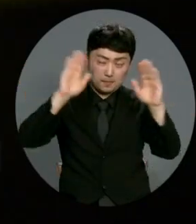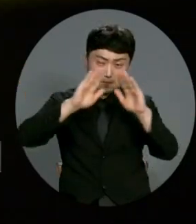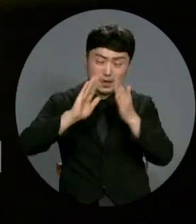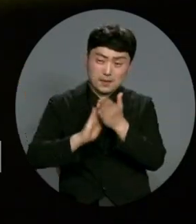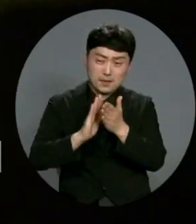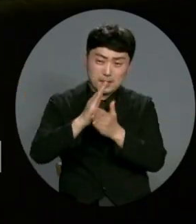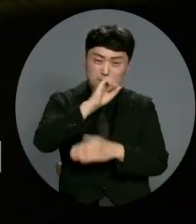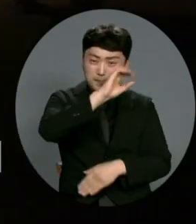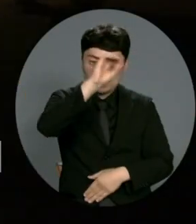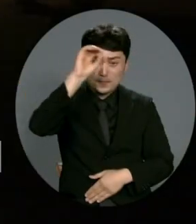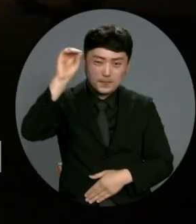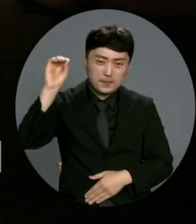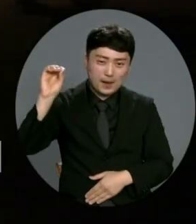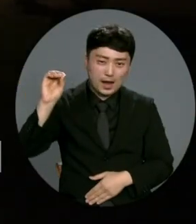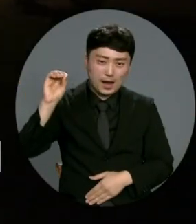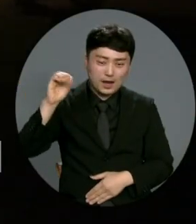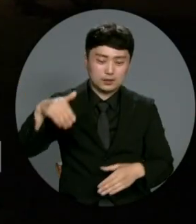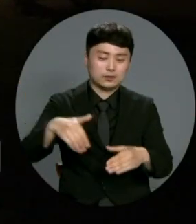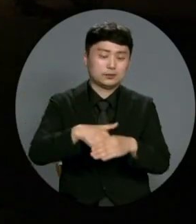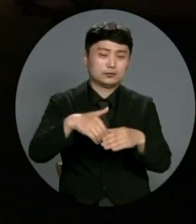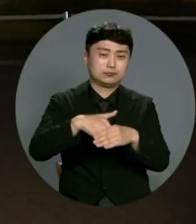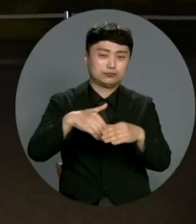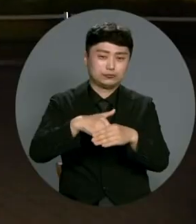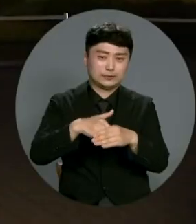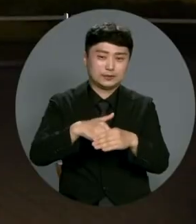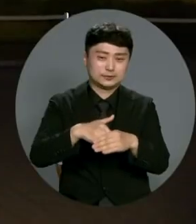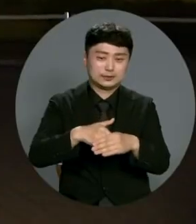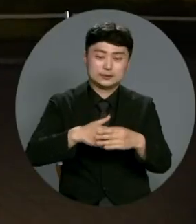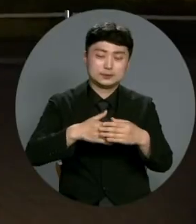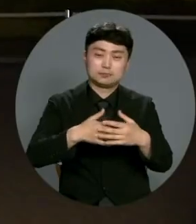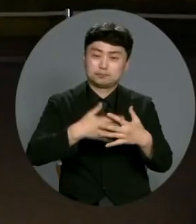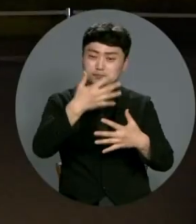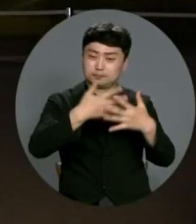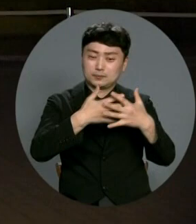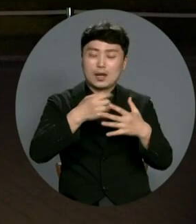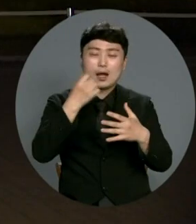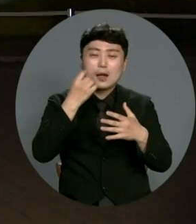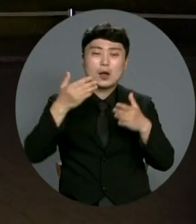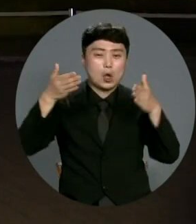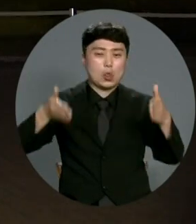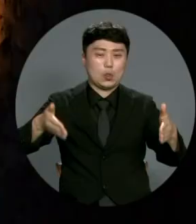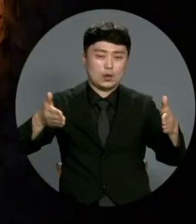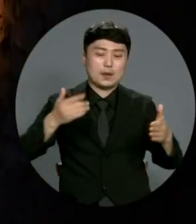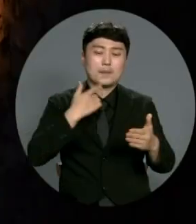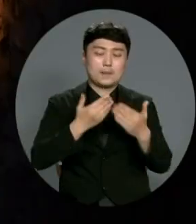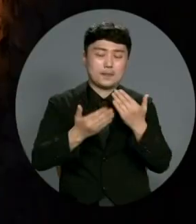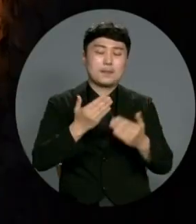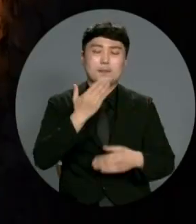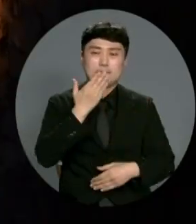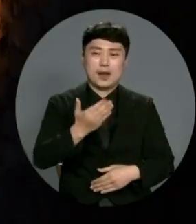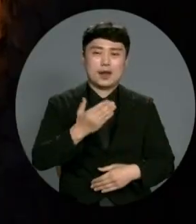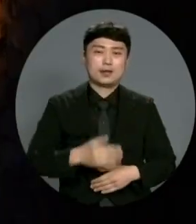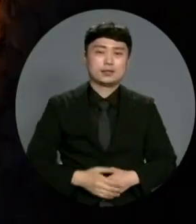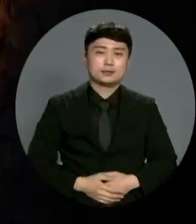화려하게 수놓을 경주 대릉원 문화유산 미디어아트가 앞으로 한 달 동안 이어집니다. MBC 뉴스 임재욱입니다.